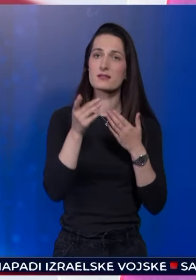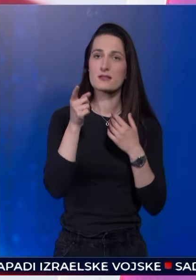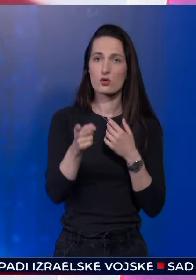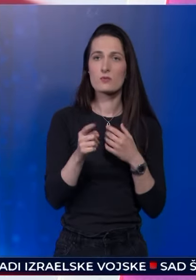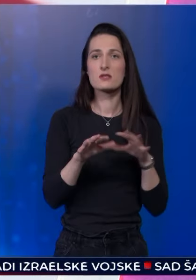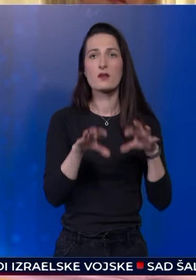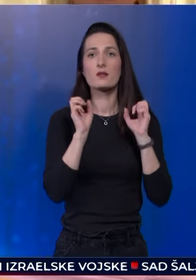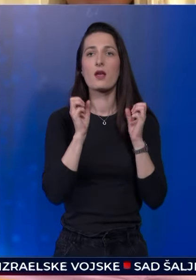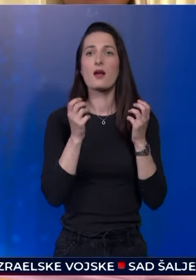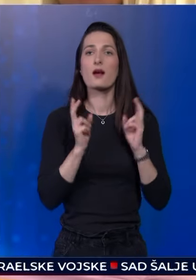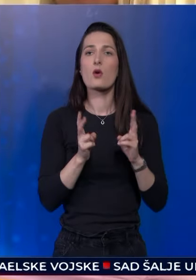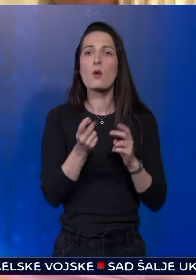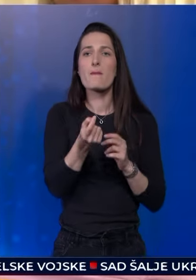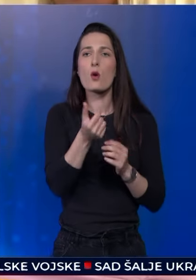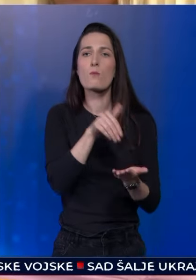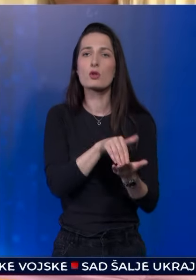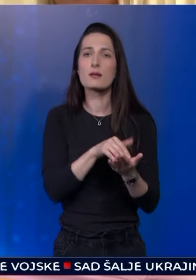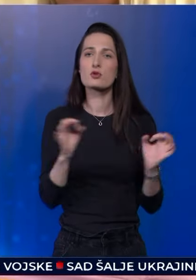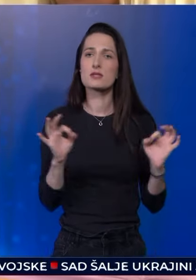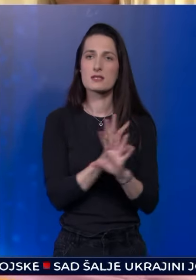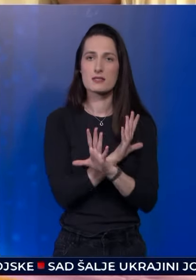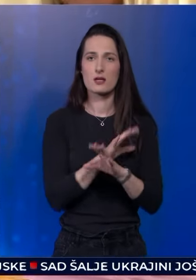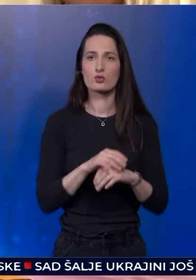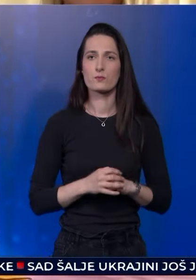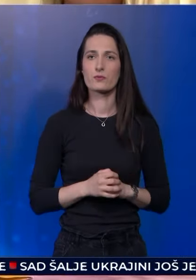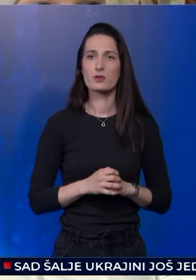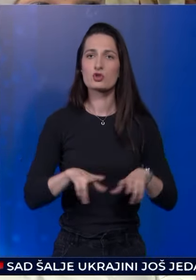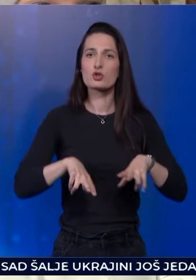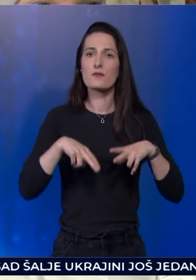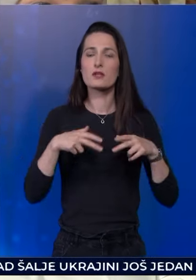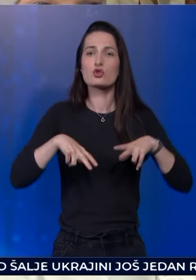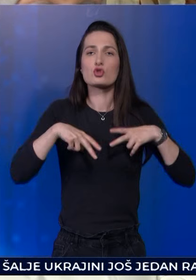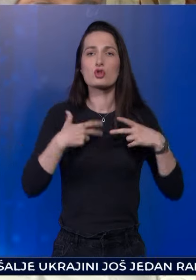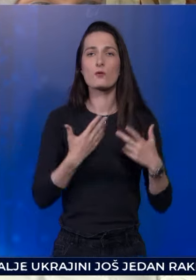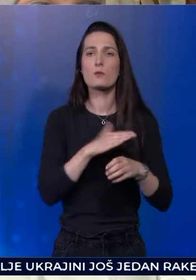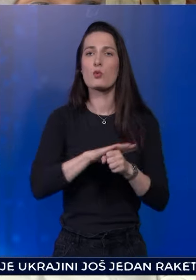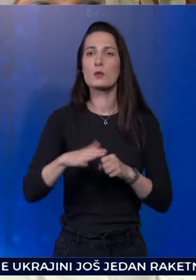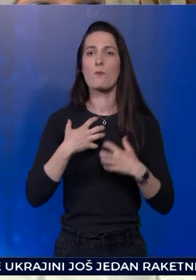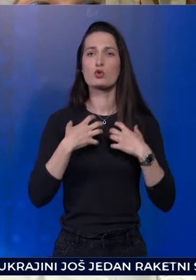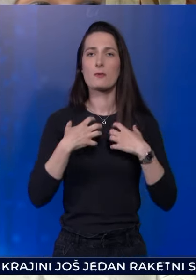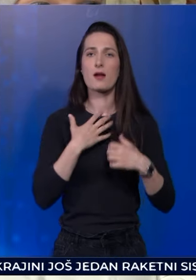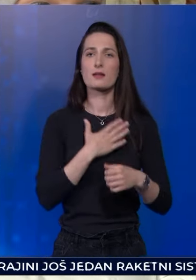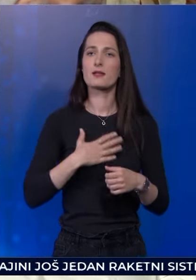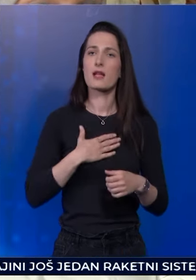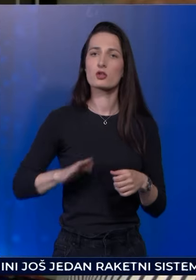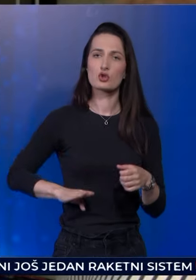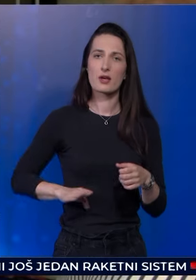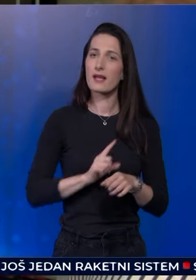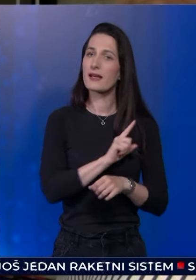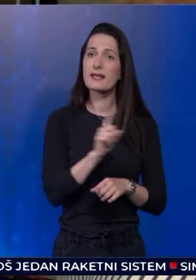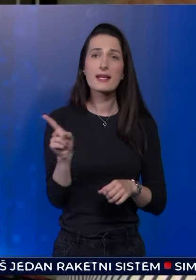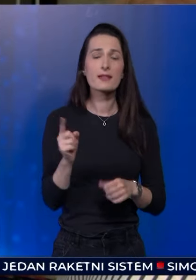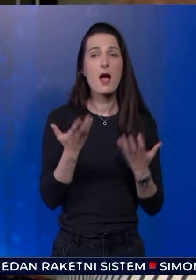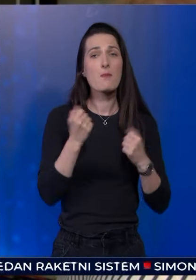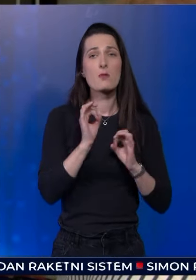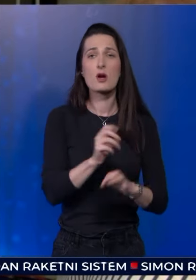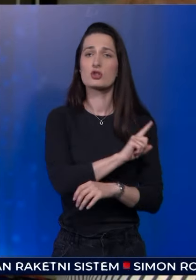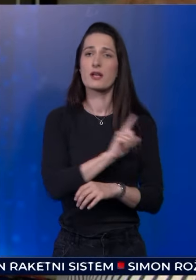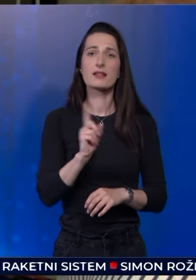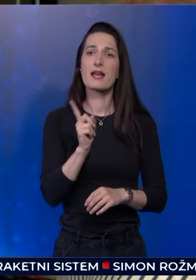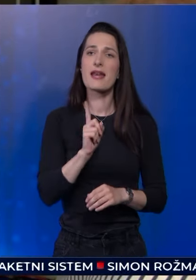razgovarate s njom, shvatite kako je malo potrebno za sreću. Živite život punim plućima, drage žene, i nikada, ama